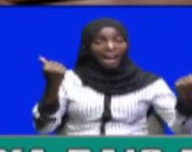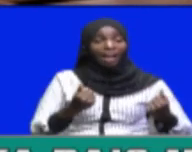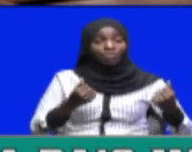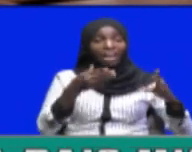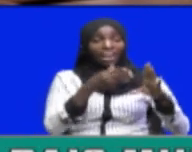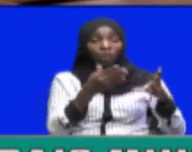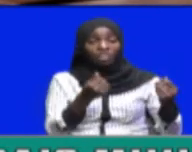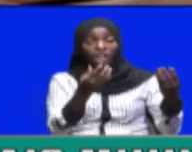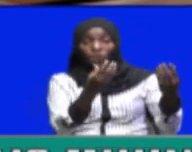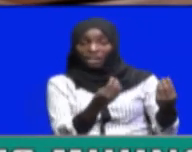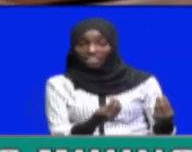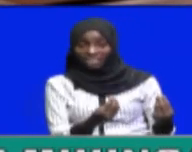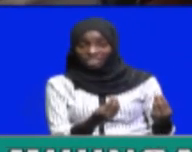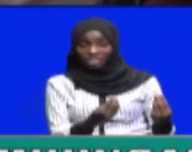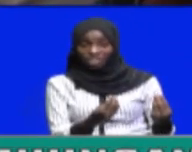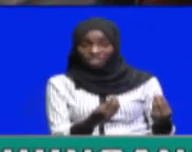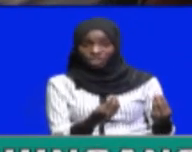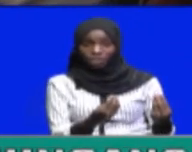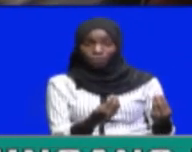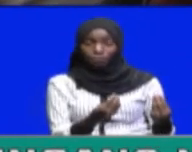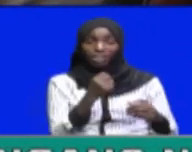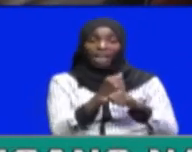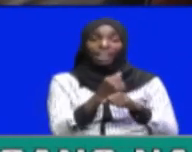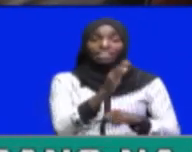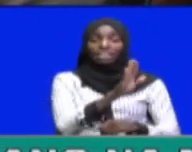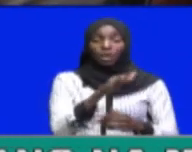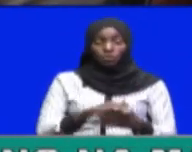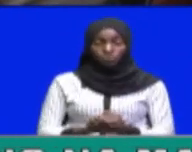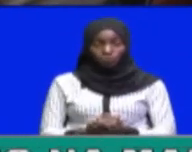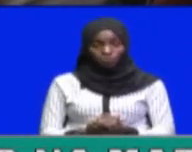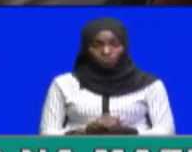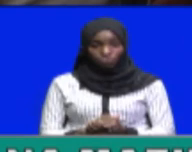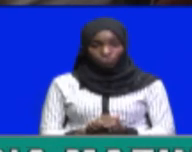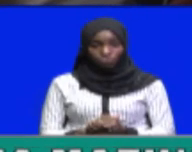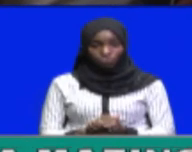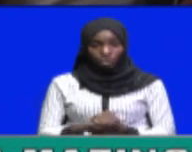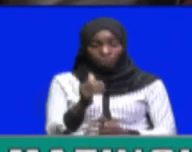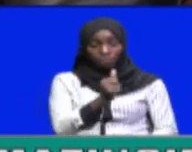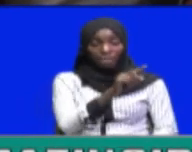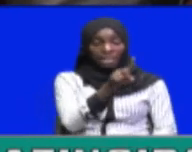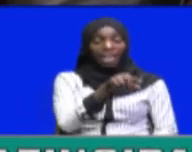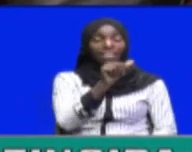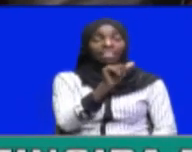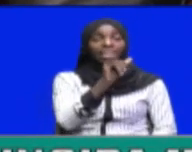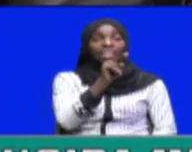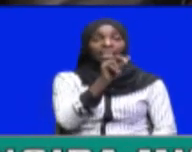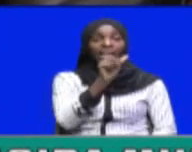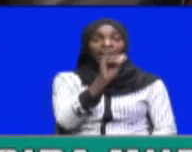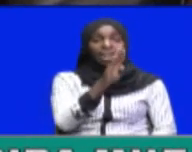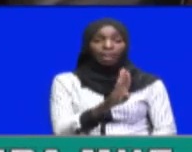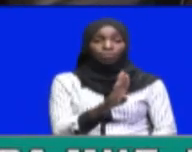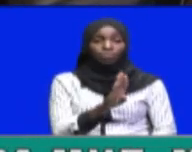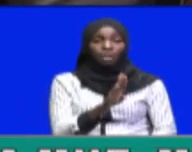kurahisisha kubaini watu wanaoingia nchini. Mtumishi anayeshughulikia viwanja vya ndege Bi Zainab Ibrahim amesema